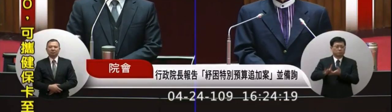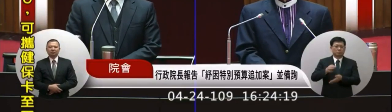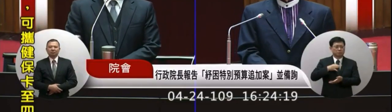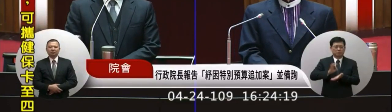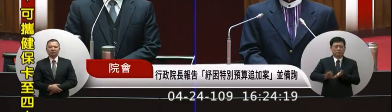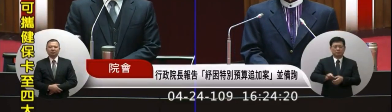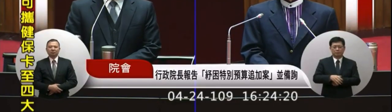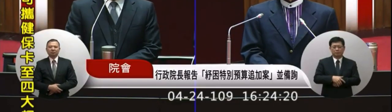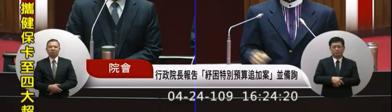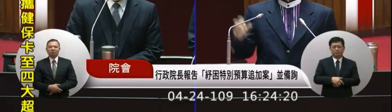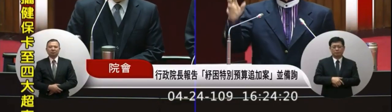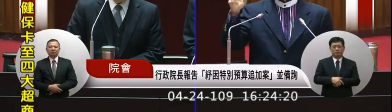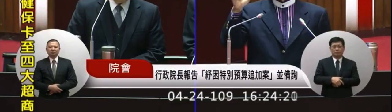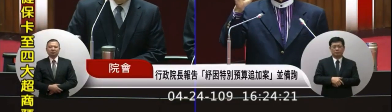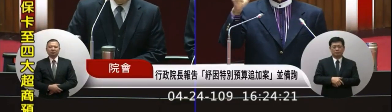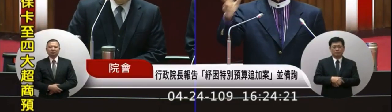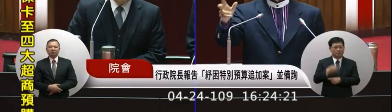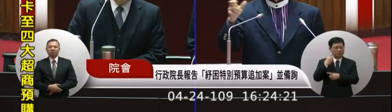用，所以